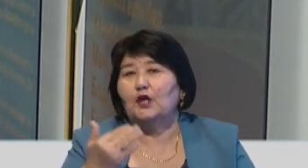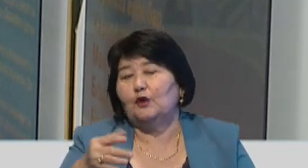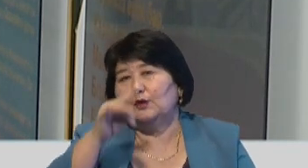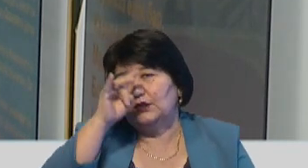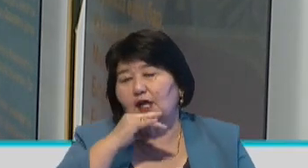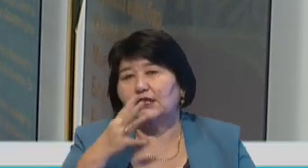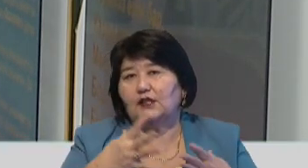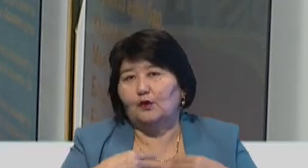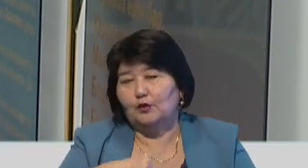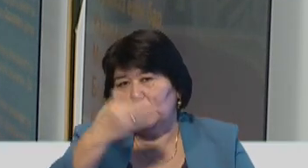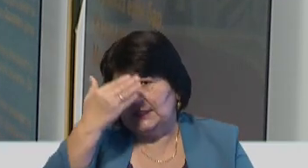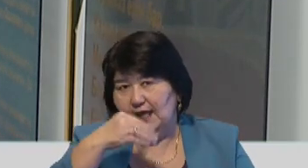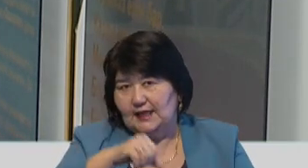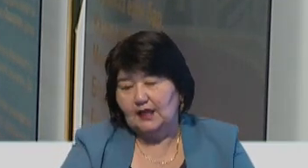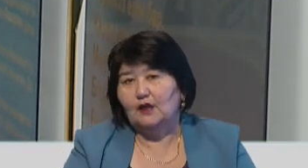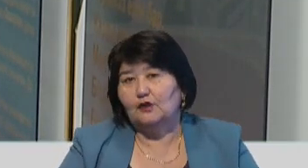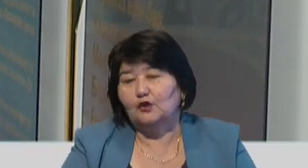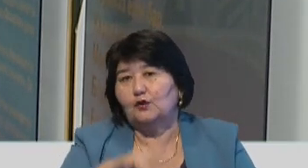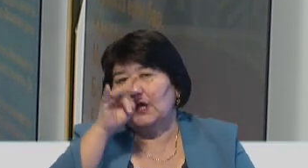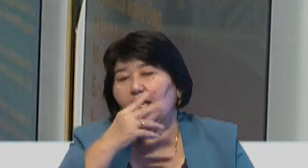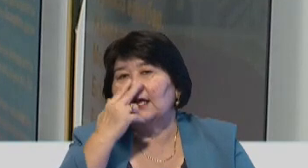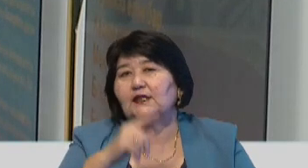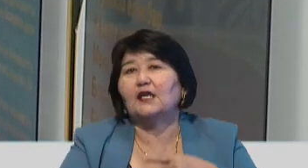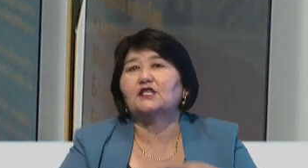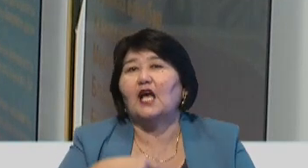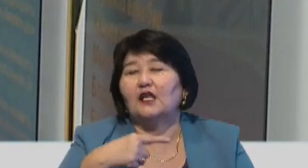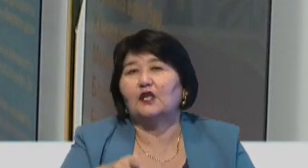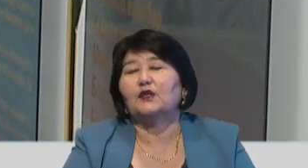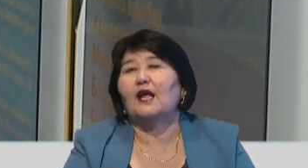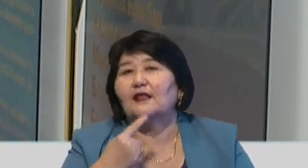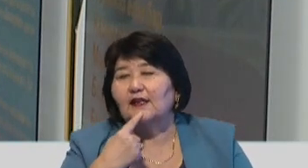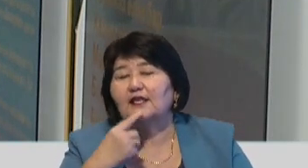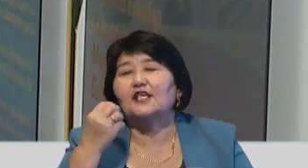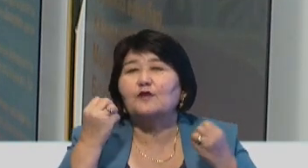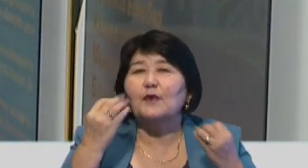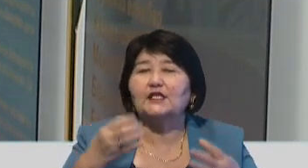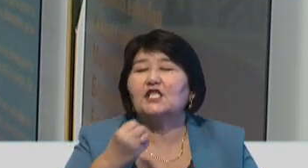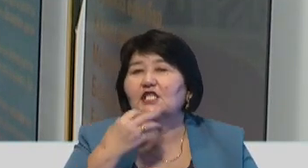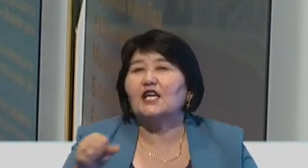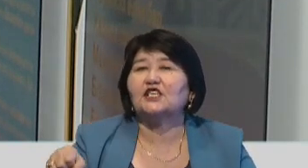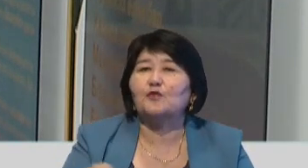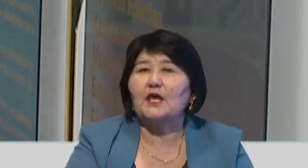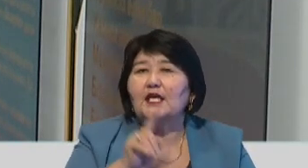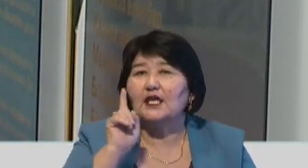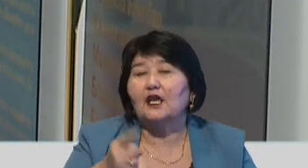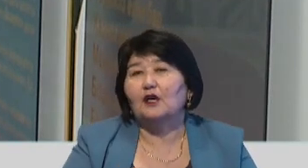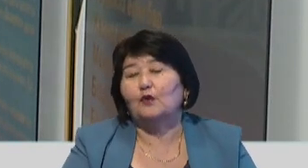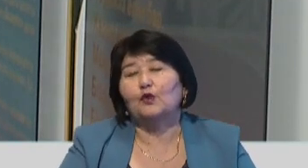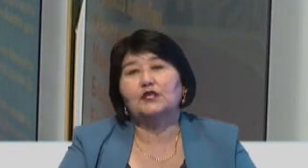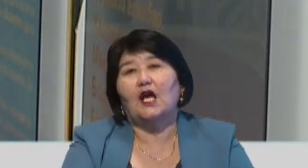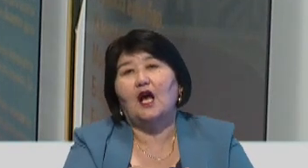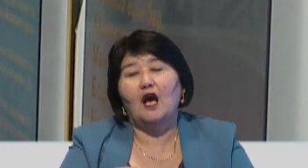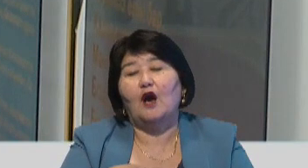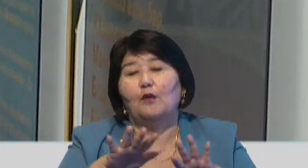қазақ отбасының келіні, сонымен қатар қазақтың салт-дәстүрлерінде, тілінде, мәдениетінде жақсы меңгерген және осы